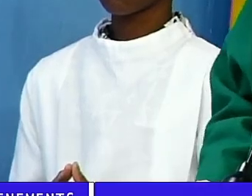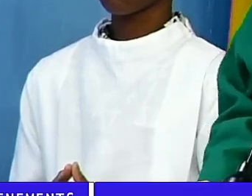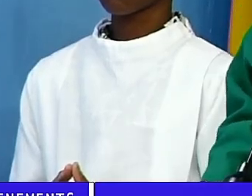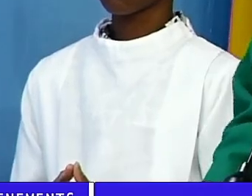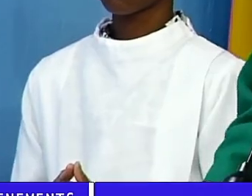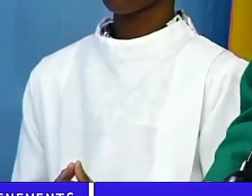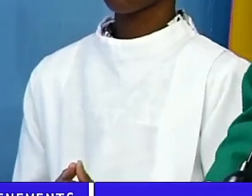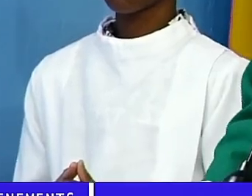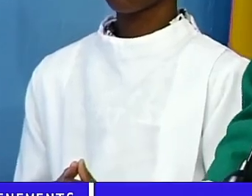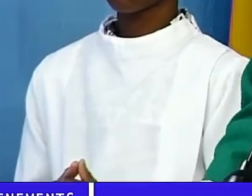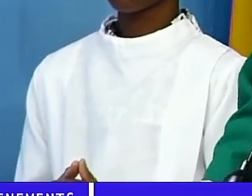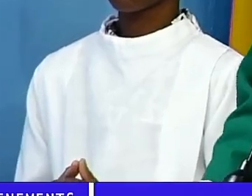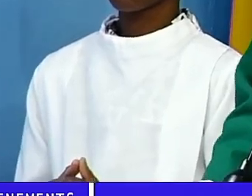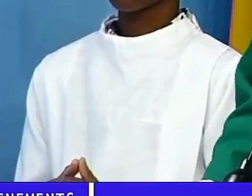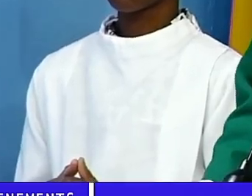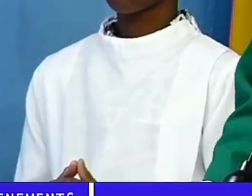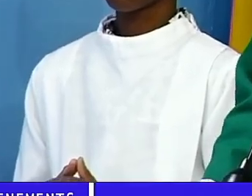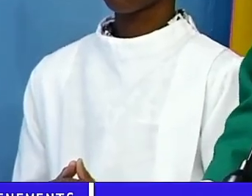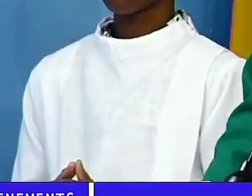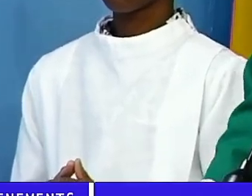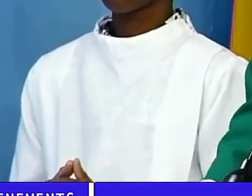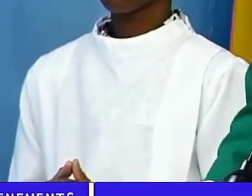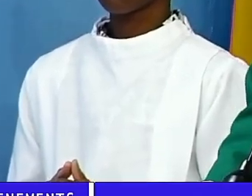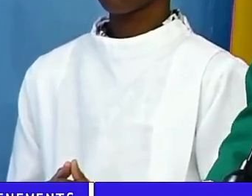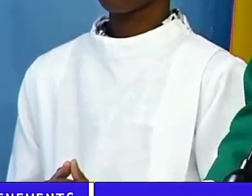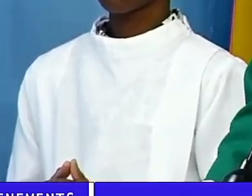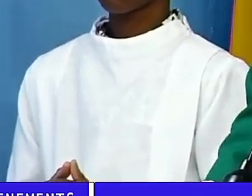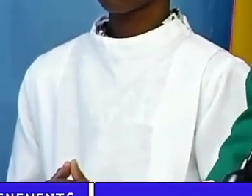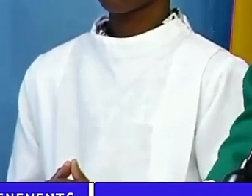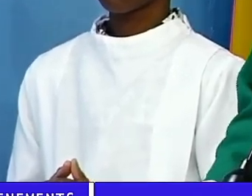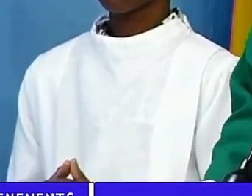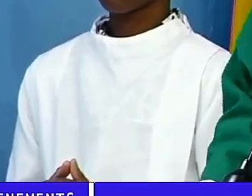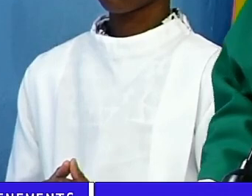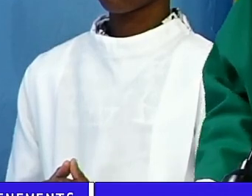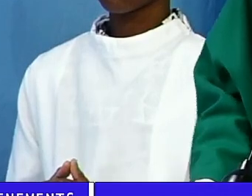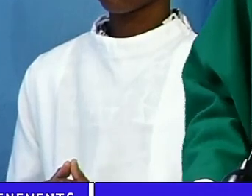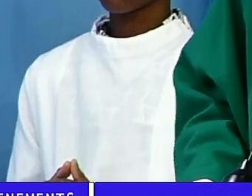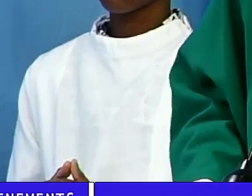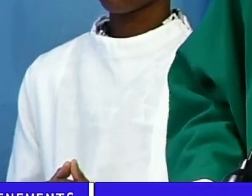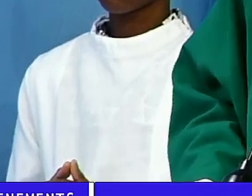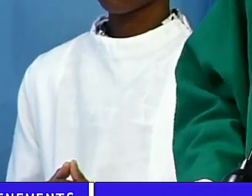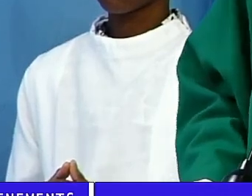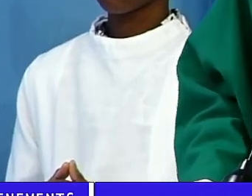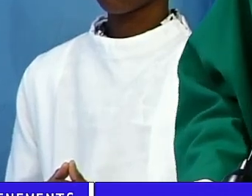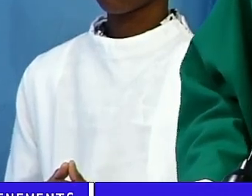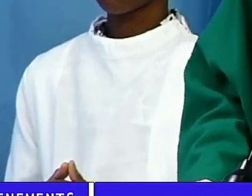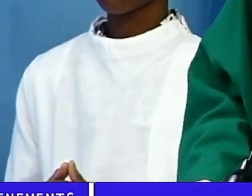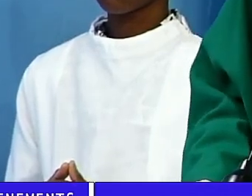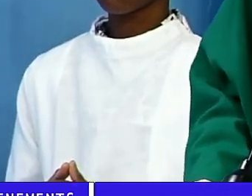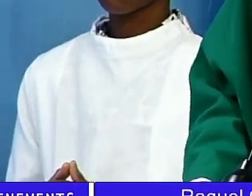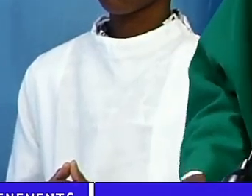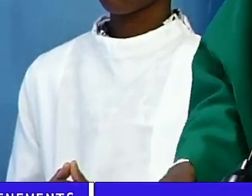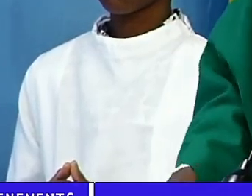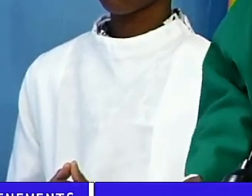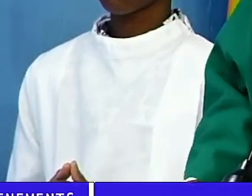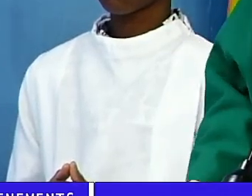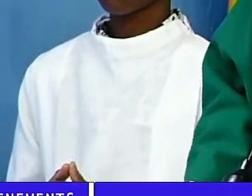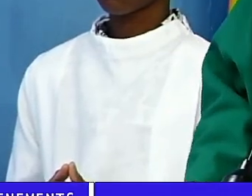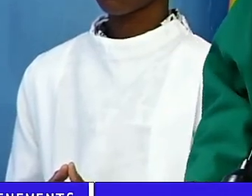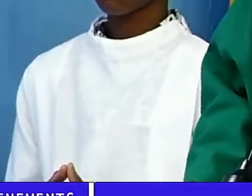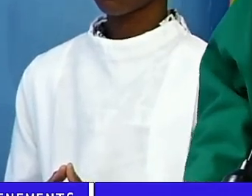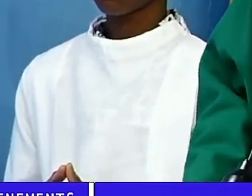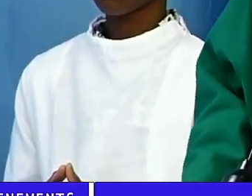tirer ou bouler. N'a demander bon Dieu pardon pour toute violence ça yo, pour tout crime ça yo, pour tout sang ça yo qui a